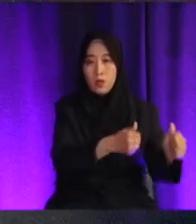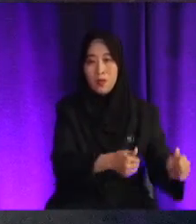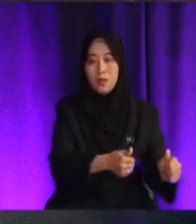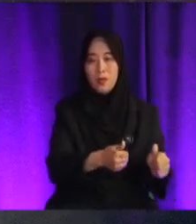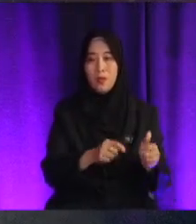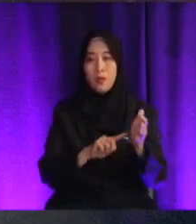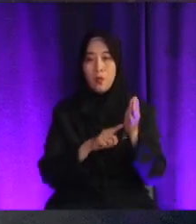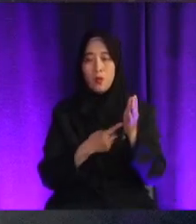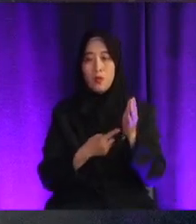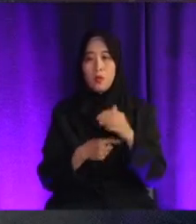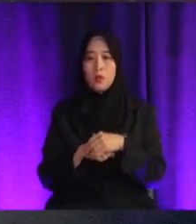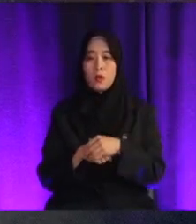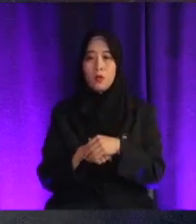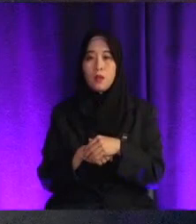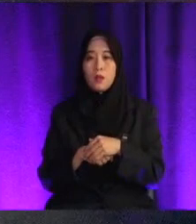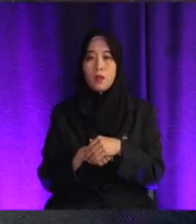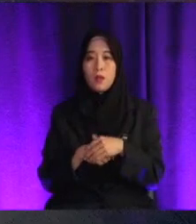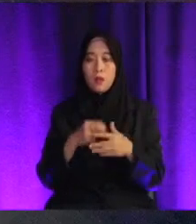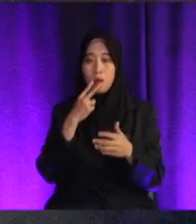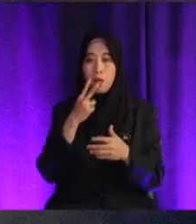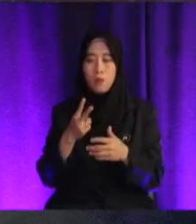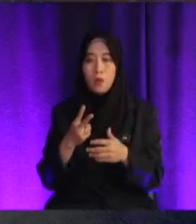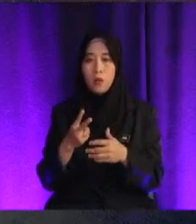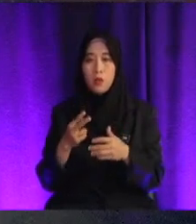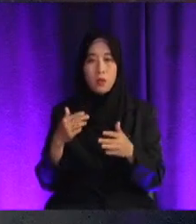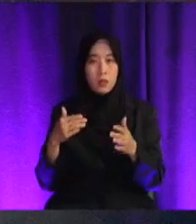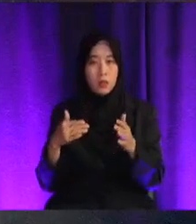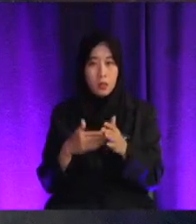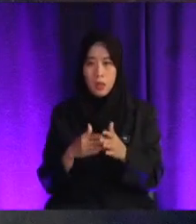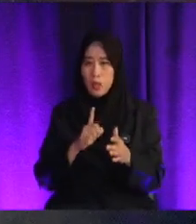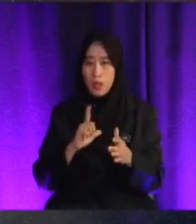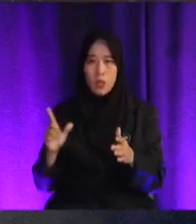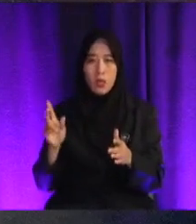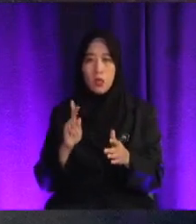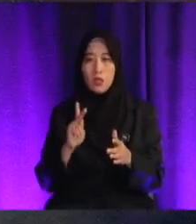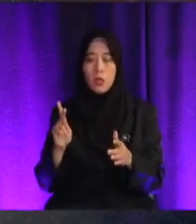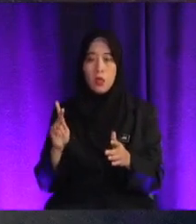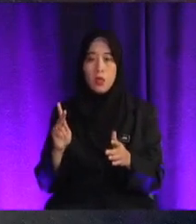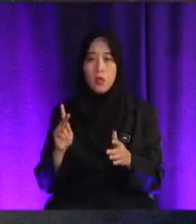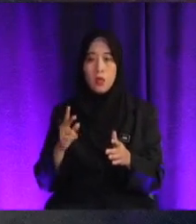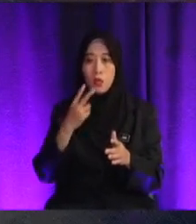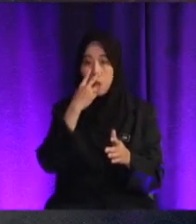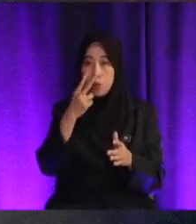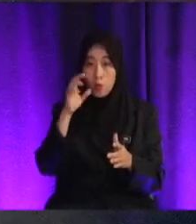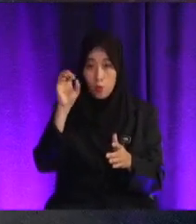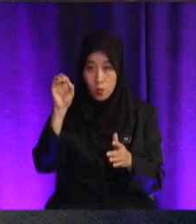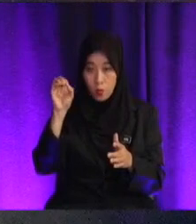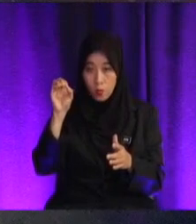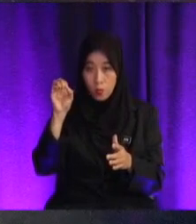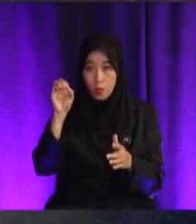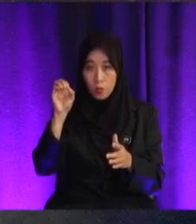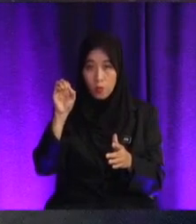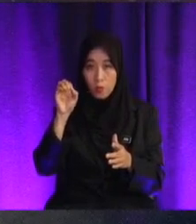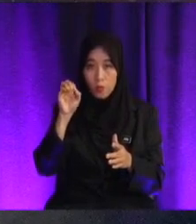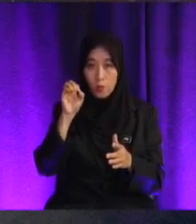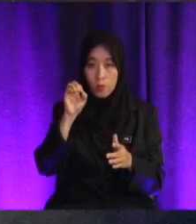sebenarnya? Betul. Nampak, itu tips sebenarnya apa-apa pun kita kena laraskan balik. Jadi kita cek balik kosong. Okey, dah kosong belum? Cantik cikgu,